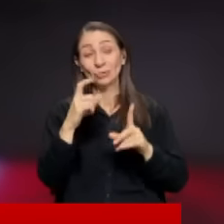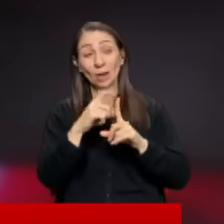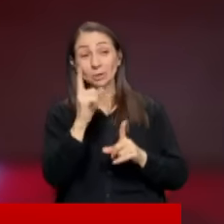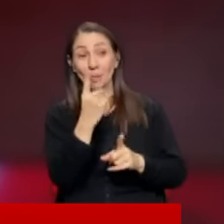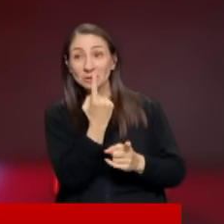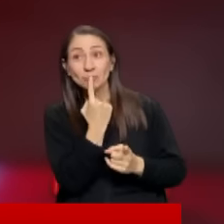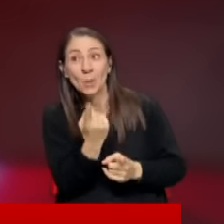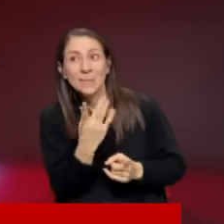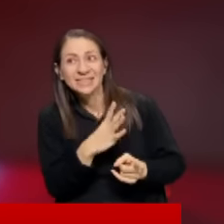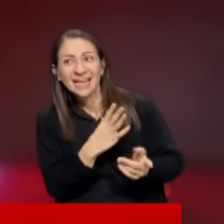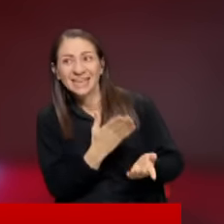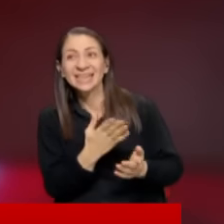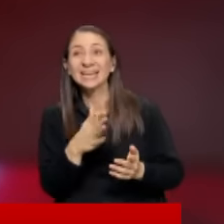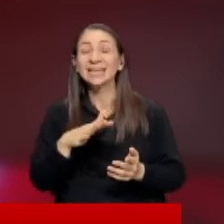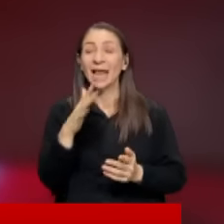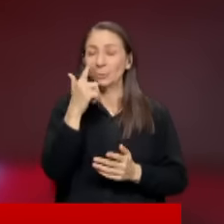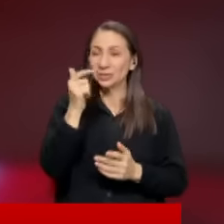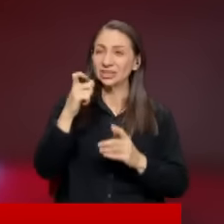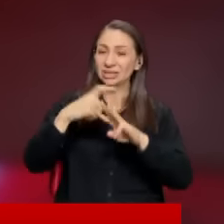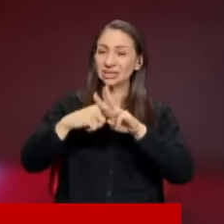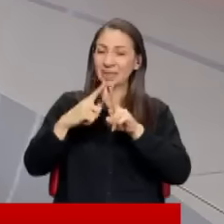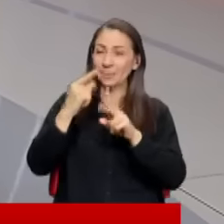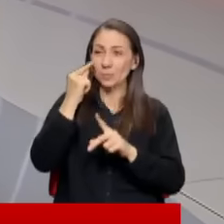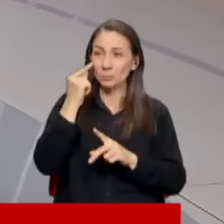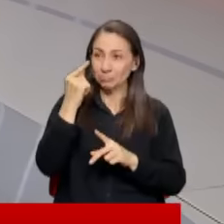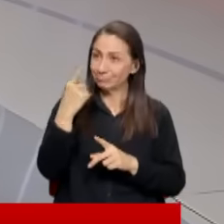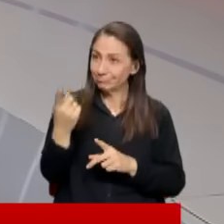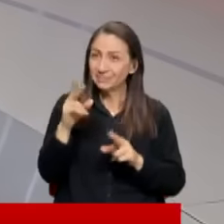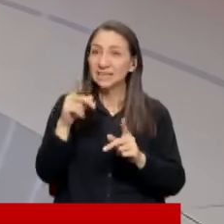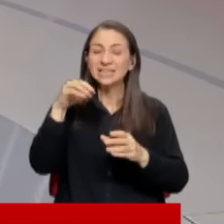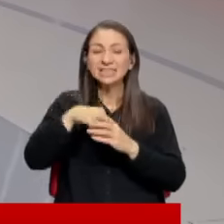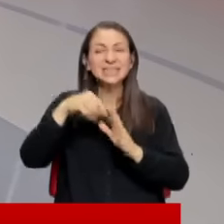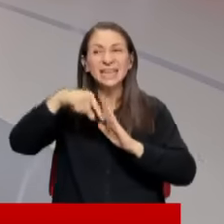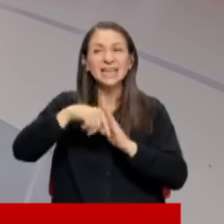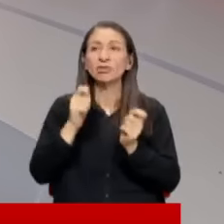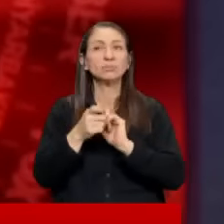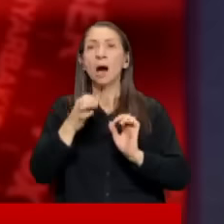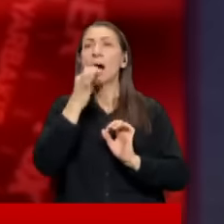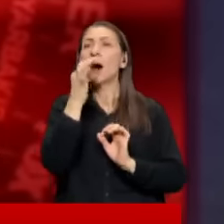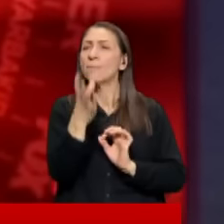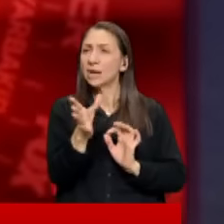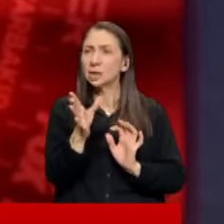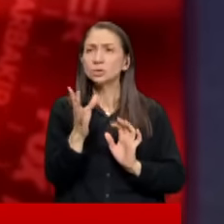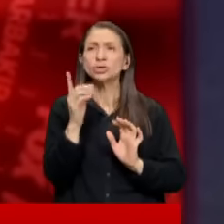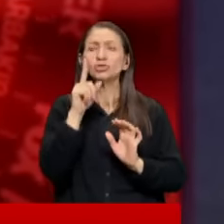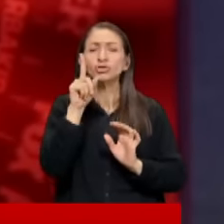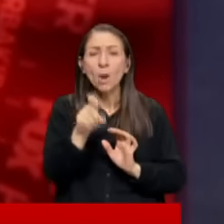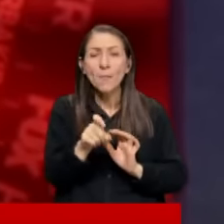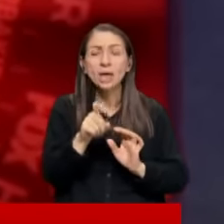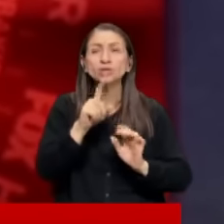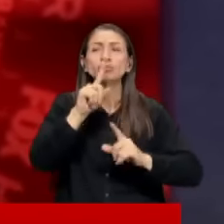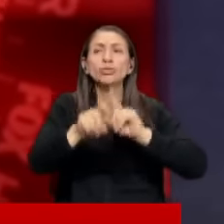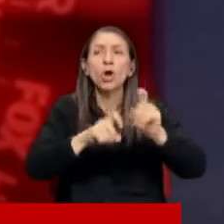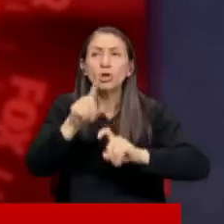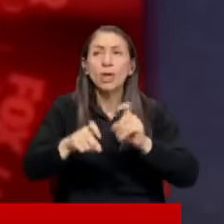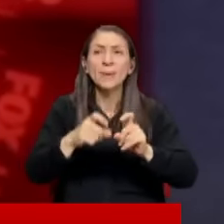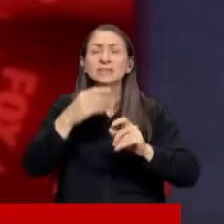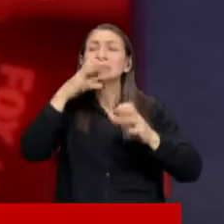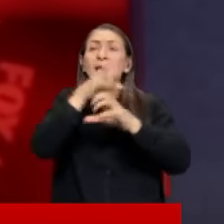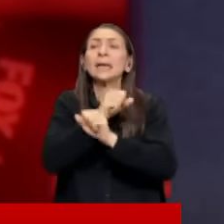bir şeyler de söylemek ister. Genel Müdür Cenk Bey'in de söylediği gibi içerik değişmeyecek. Haberde de sormaya, sorgulamaya,